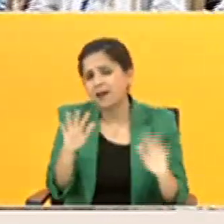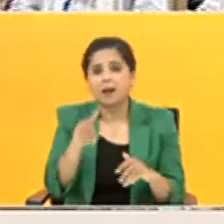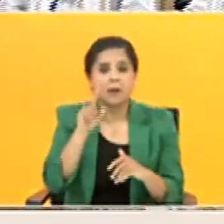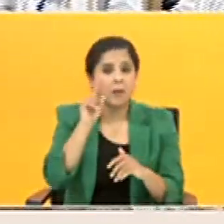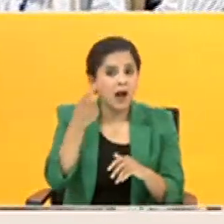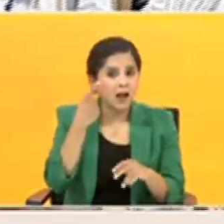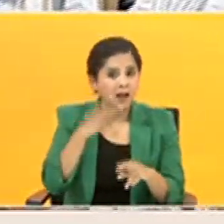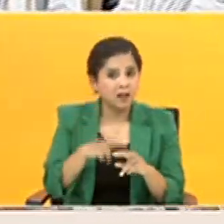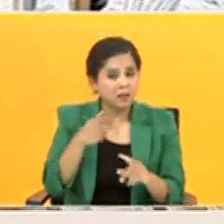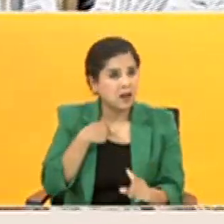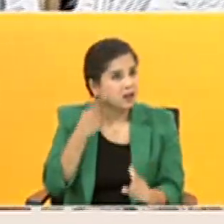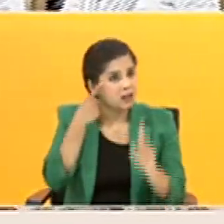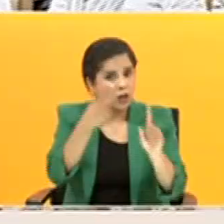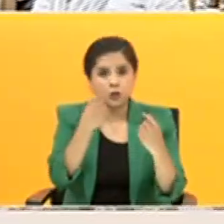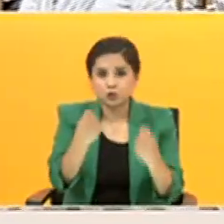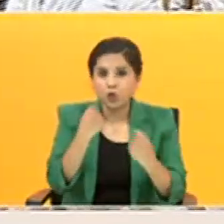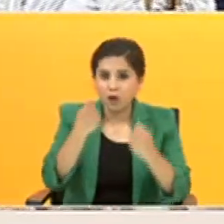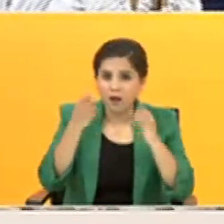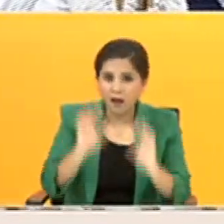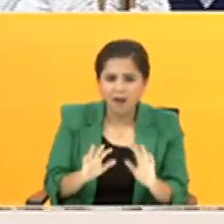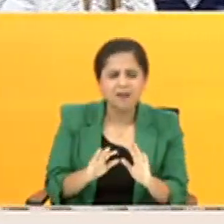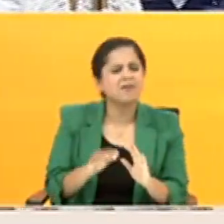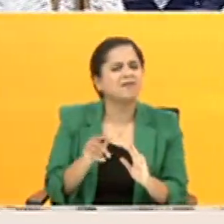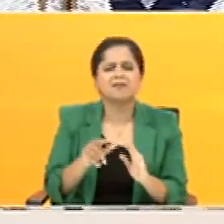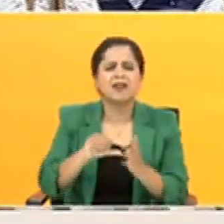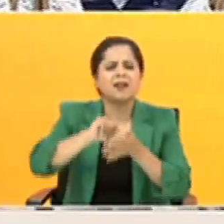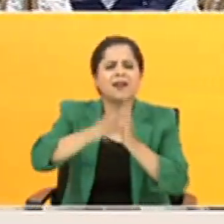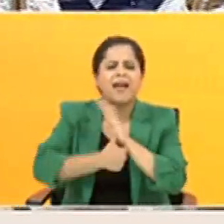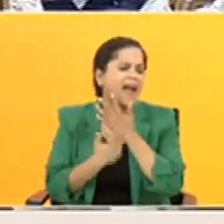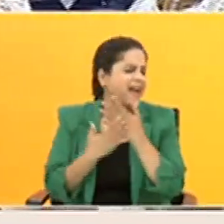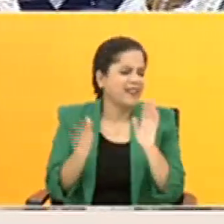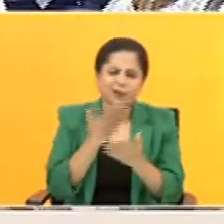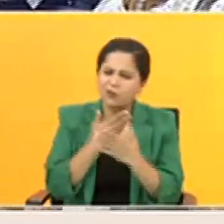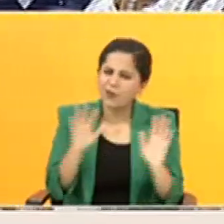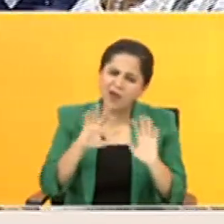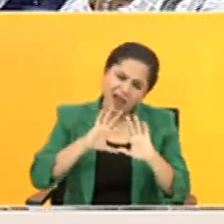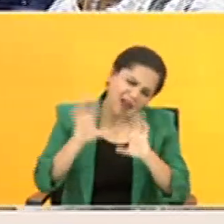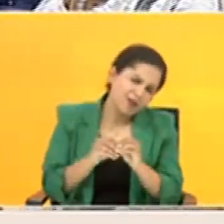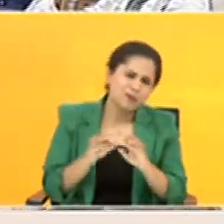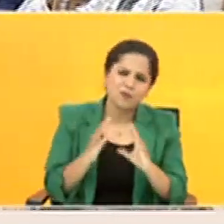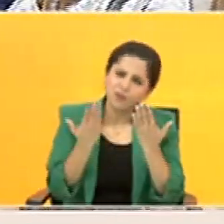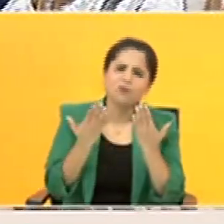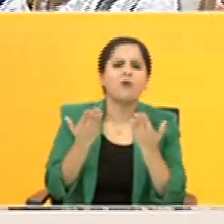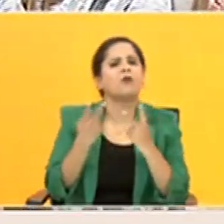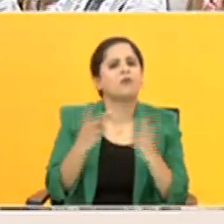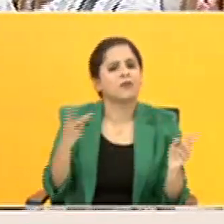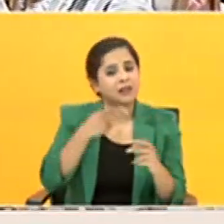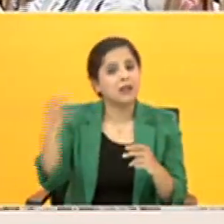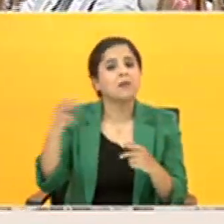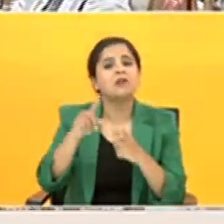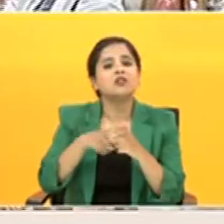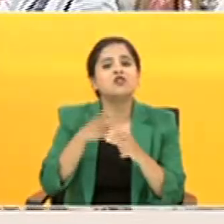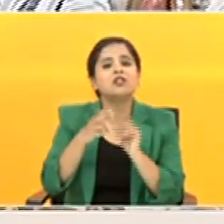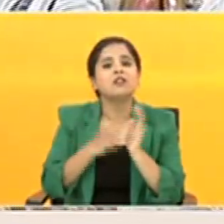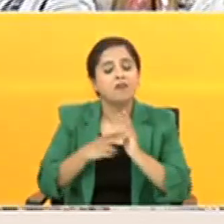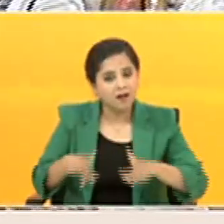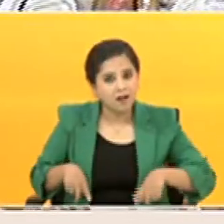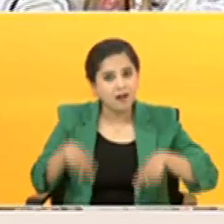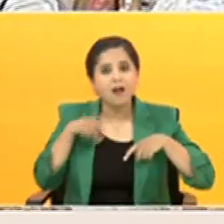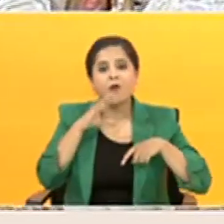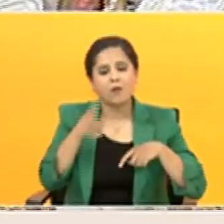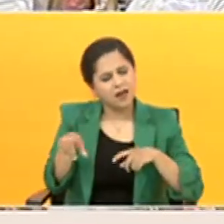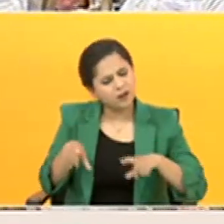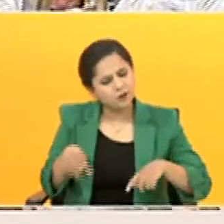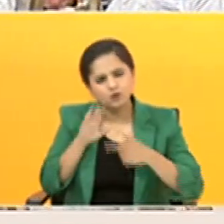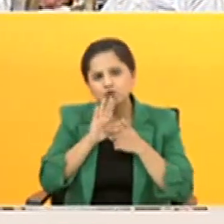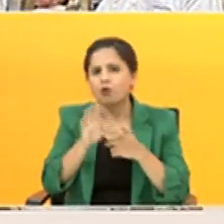अगर इरादा मजबूत हो तो नामुमकिन कुछ नहीं। उनका नाम जीवन है और उन्होंने सच में दिखा